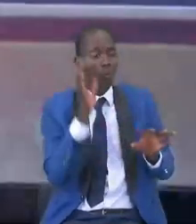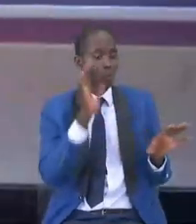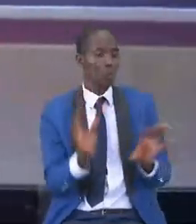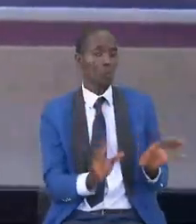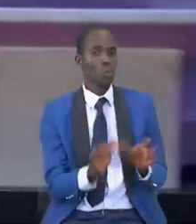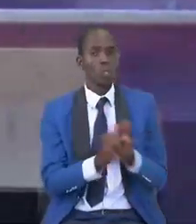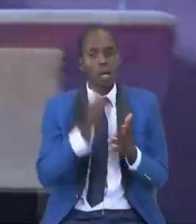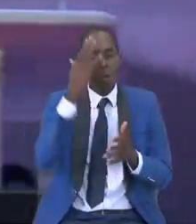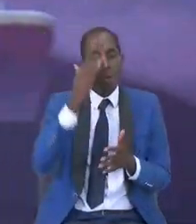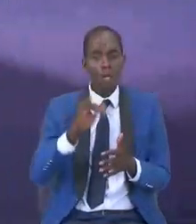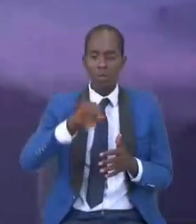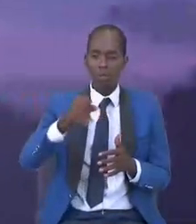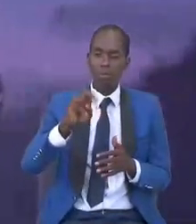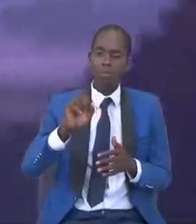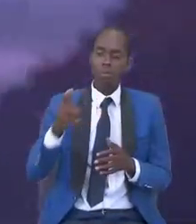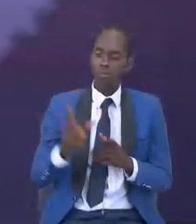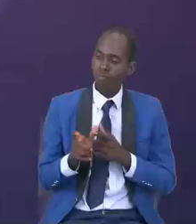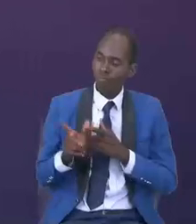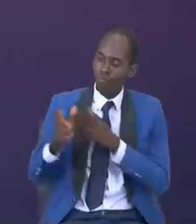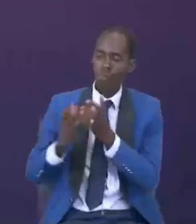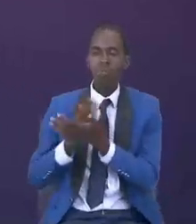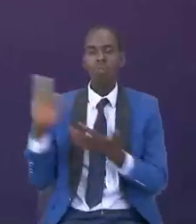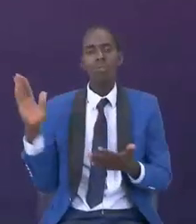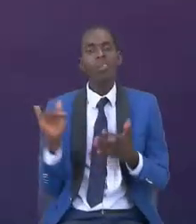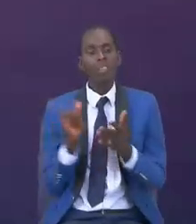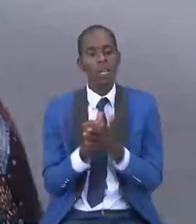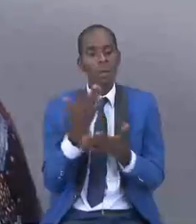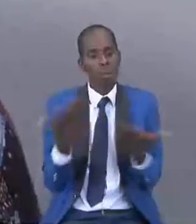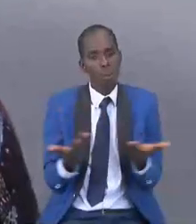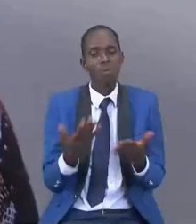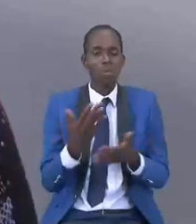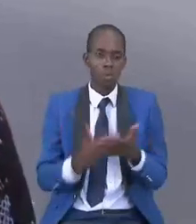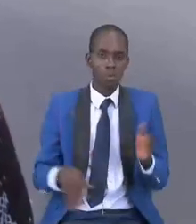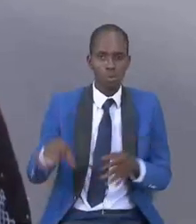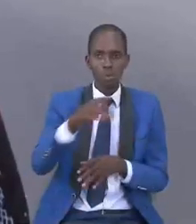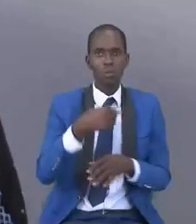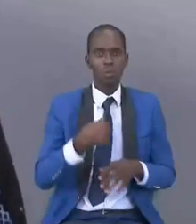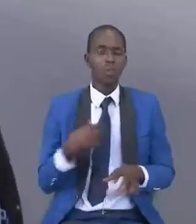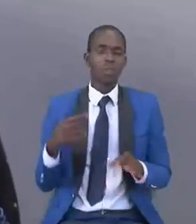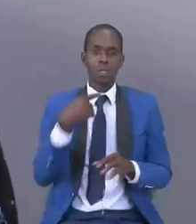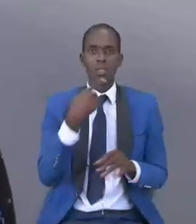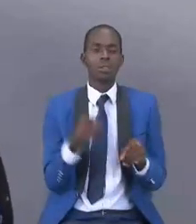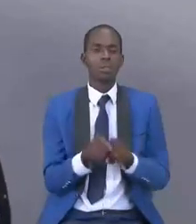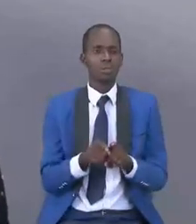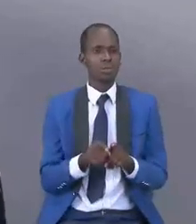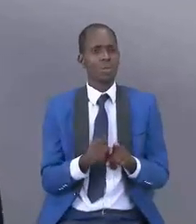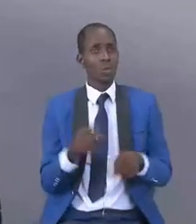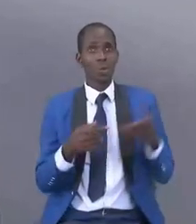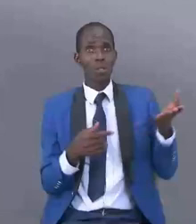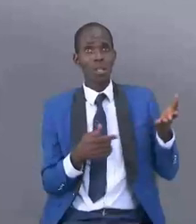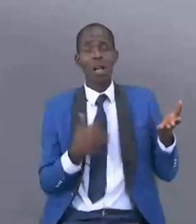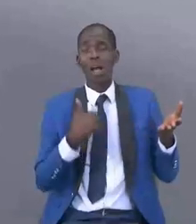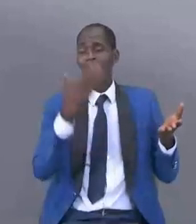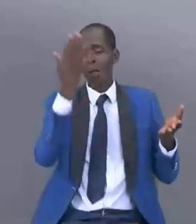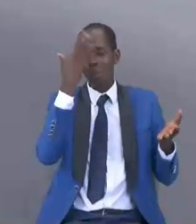pourquoi il a fui. Et c'est pourquoi plusieurs, parfois, aujourd'hui, nous disons, aller dans tel domaine. Ah, ils ne